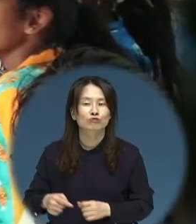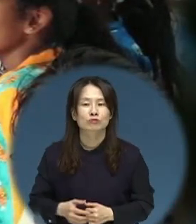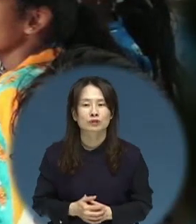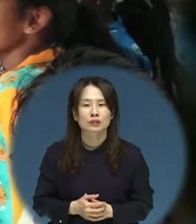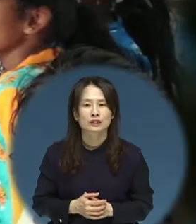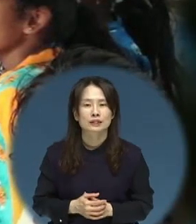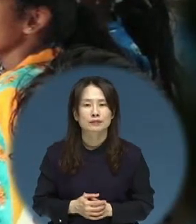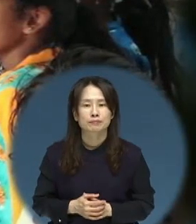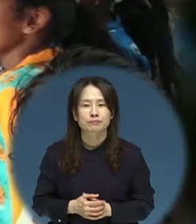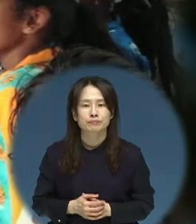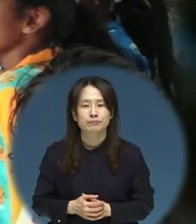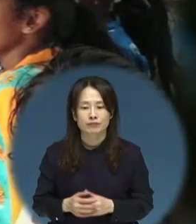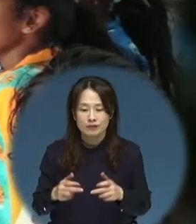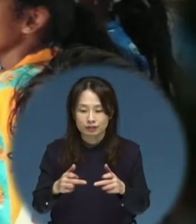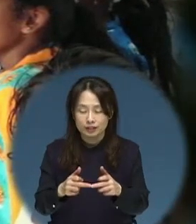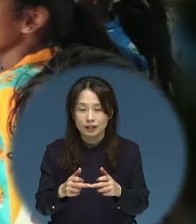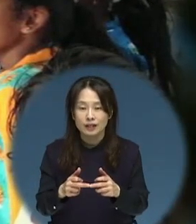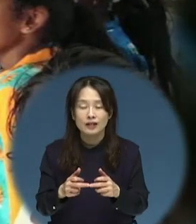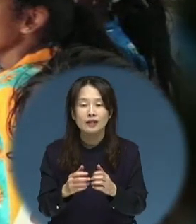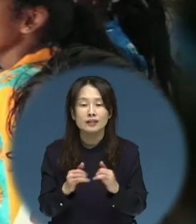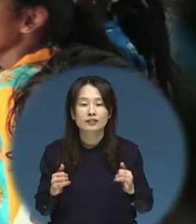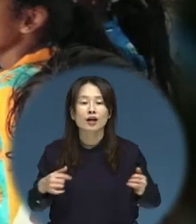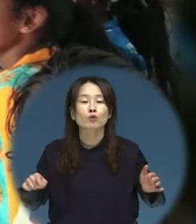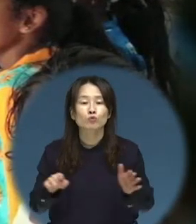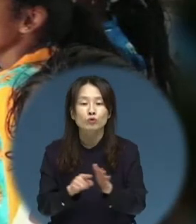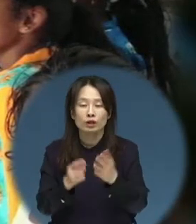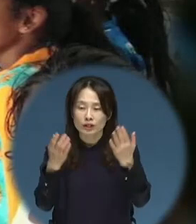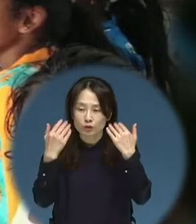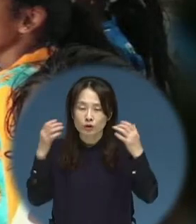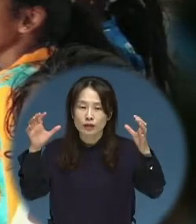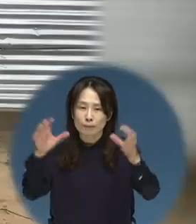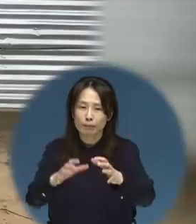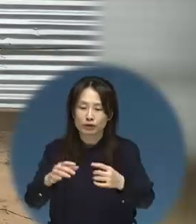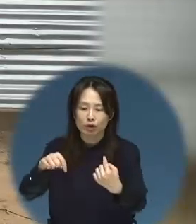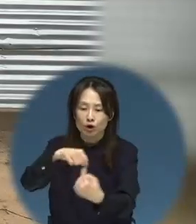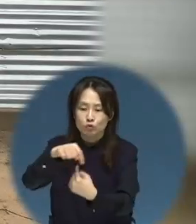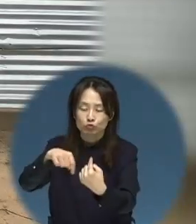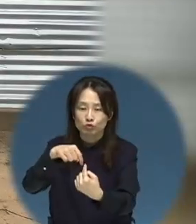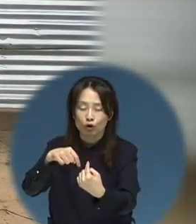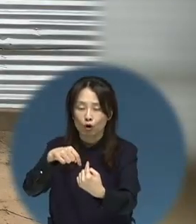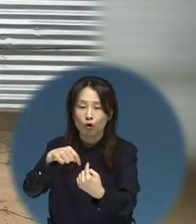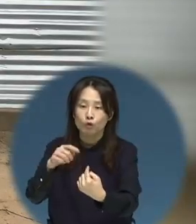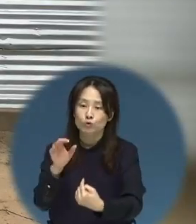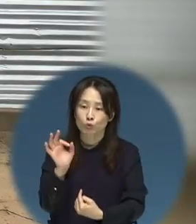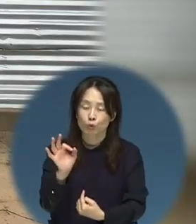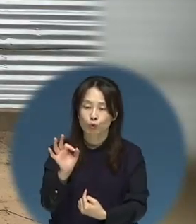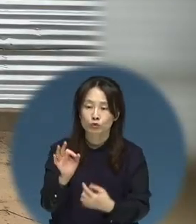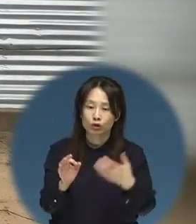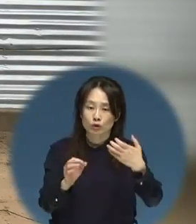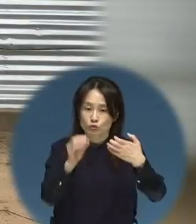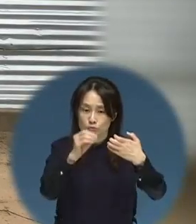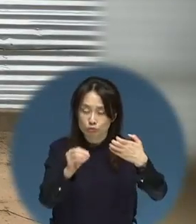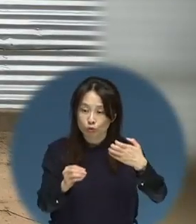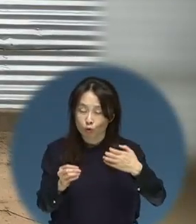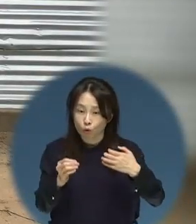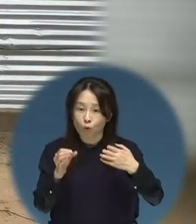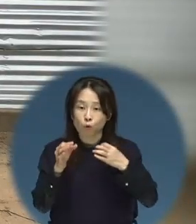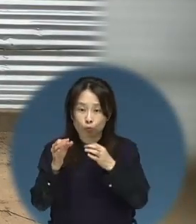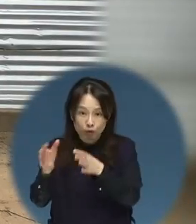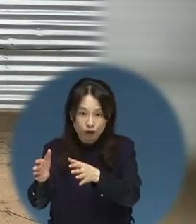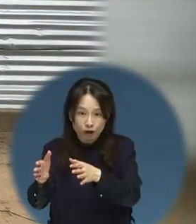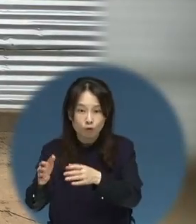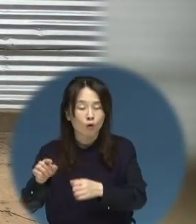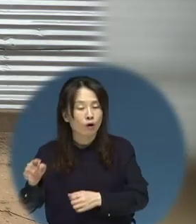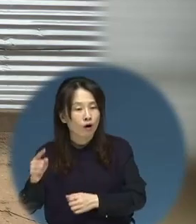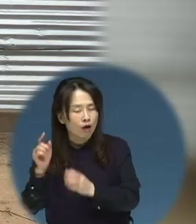아까 이제 장애인 친구들을 위한 학교까지 해서 예. 저희가 운영비는 거의 한 90% 정도 보내지만 본인들이 돈을 벌어서 기부하고